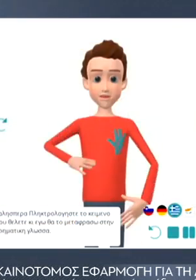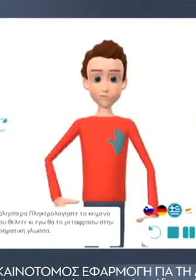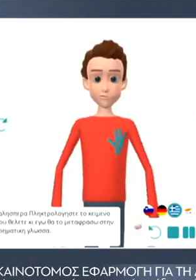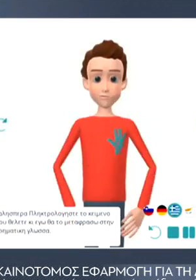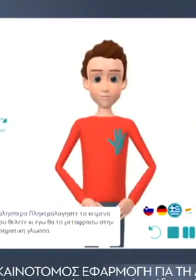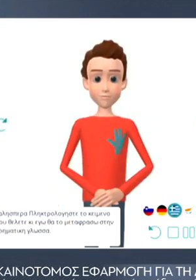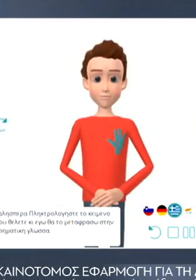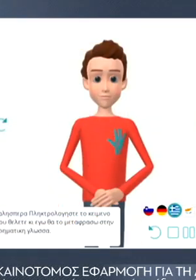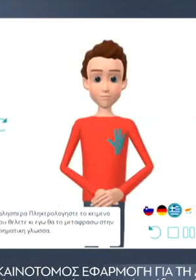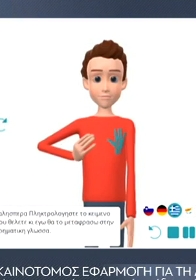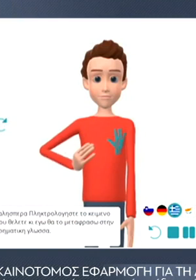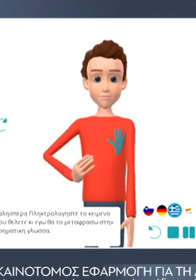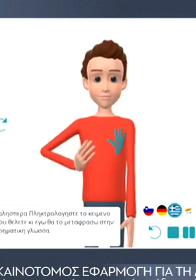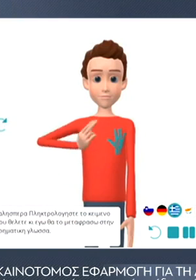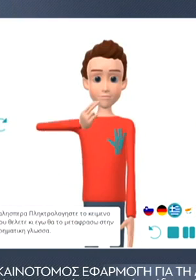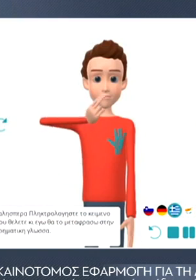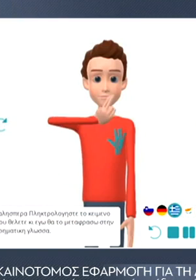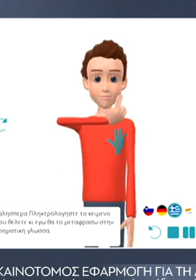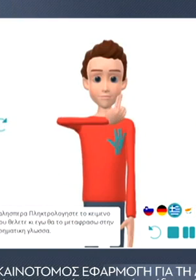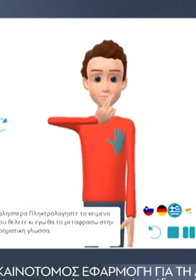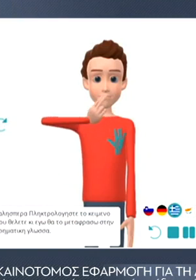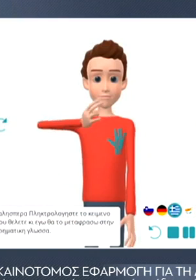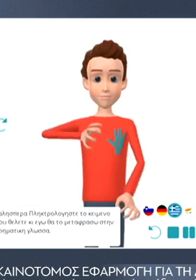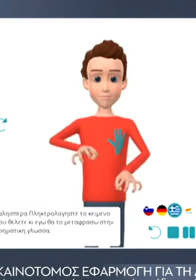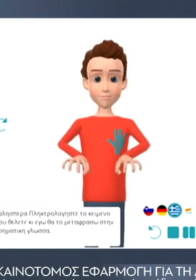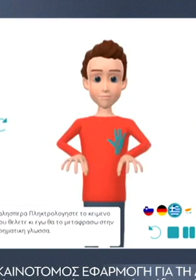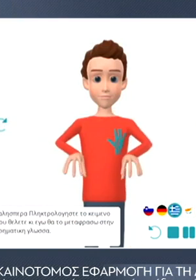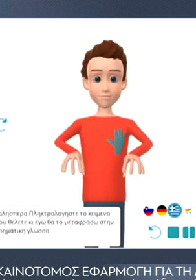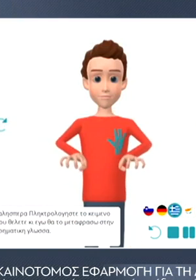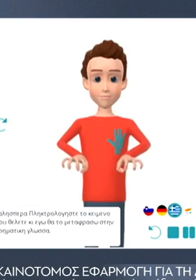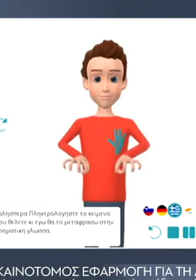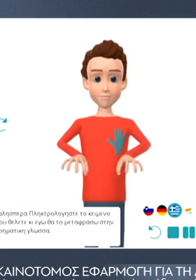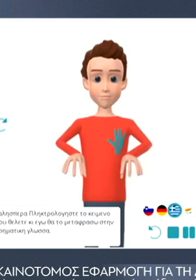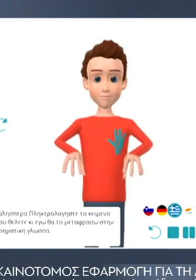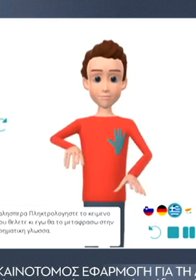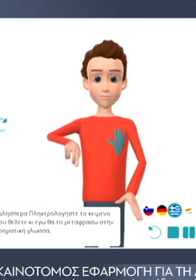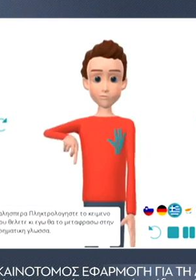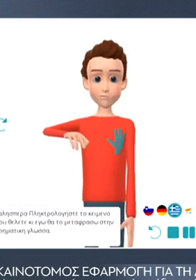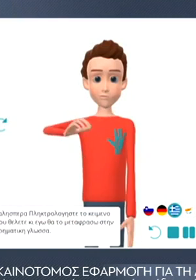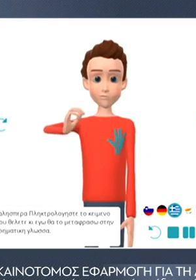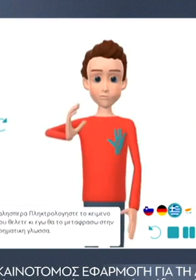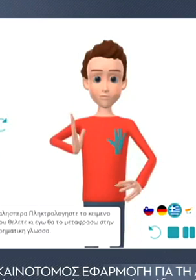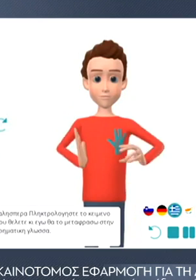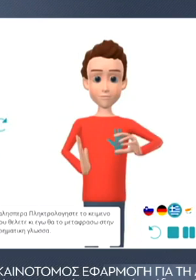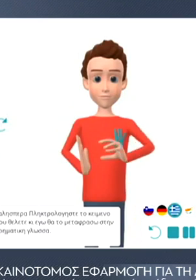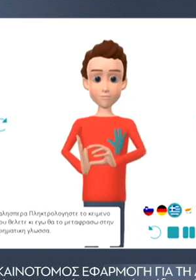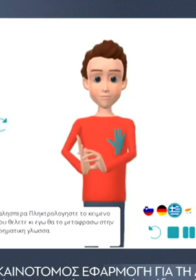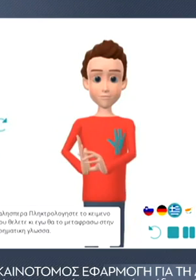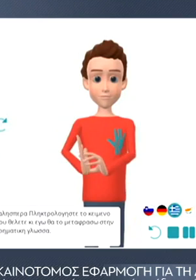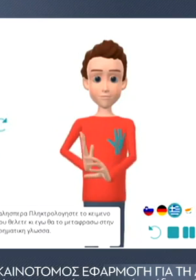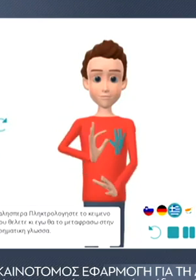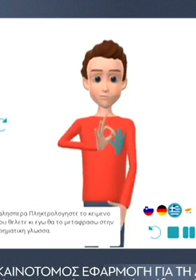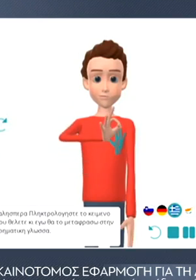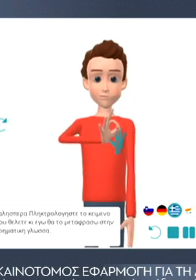τώρα κάνει το διδακτορικό του, όπου πληκτρολογούμε στα ελληνικά και το avatar κάνει την νοηματική γλώσσα